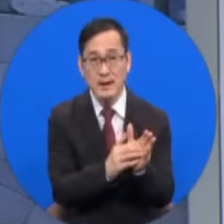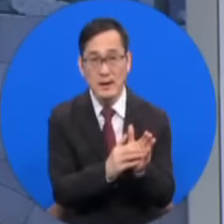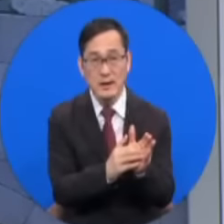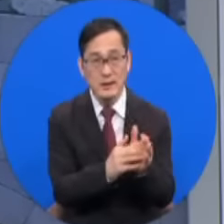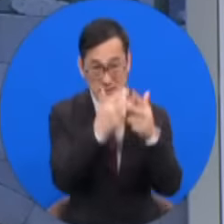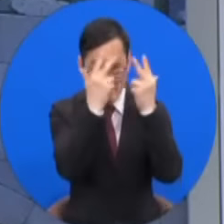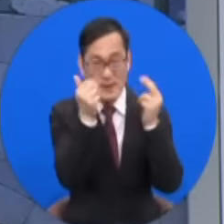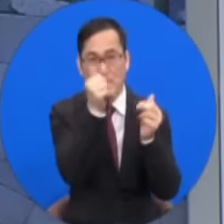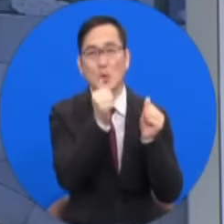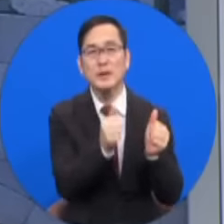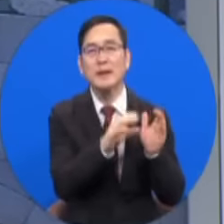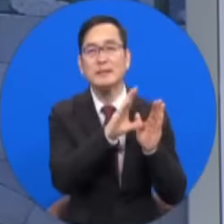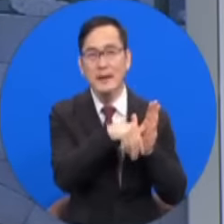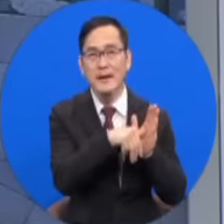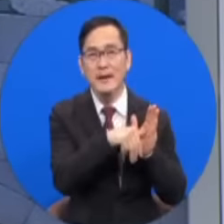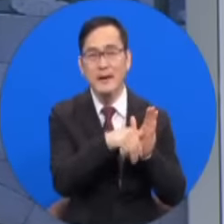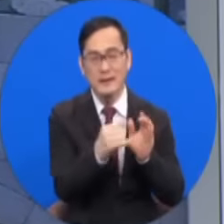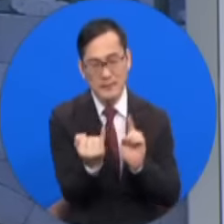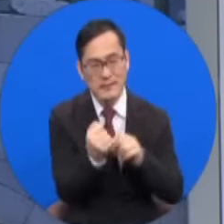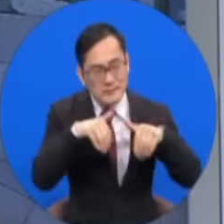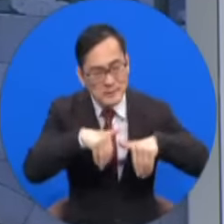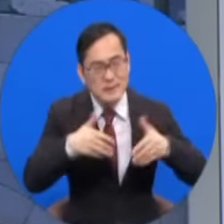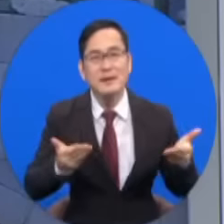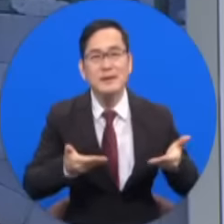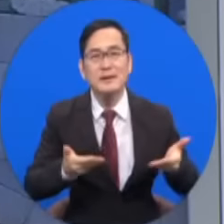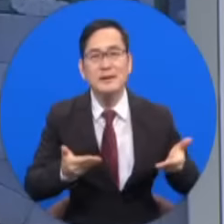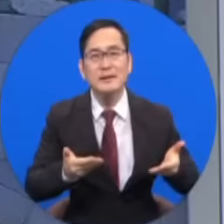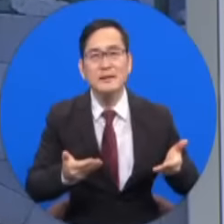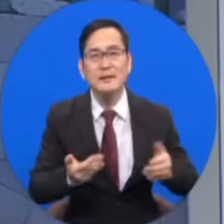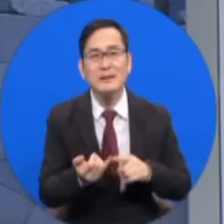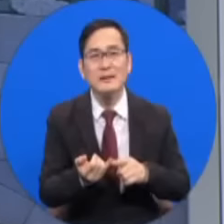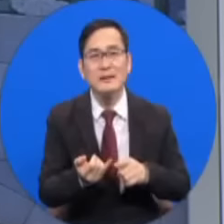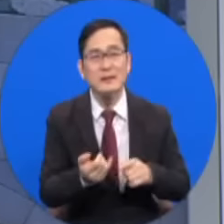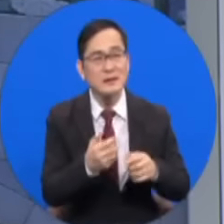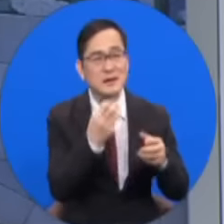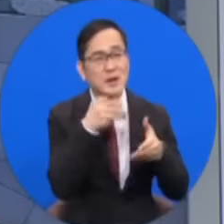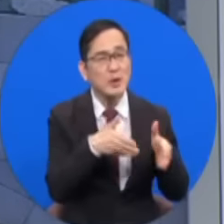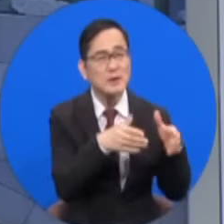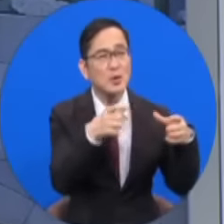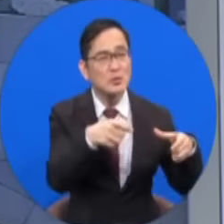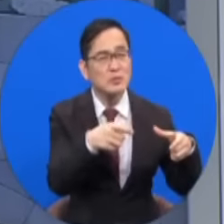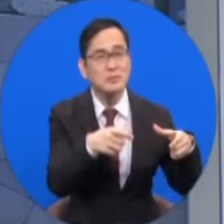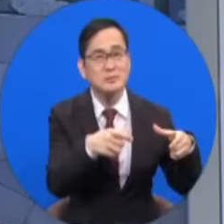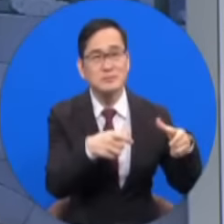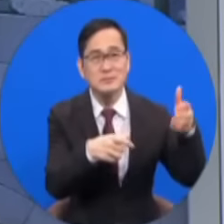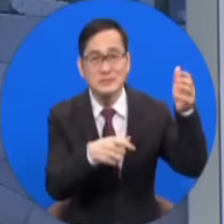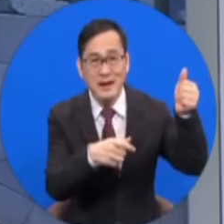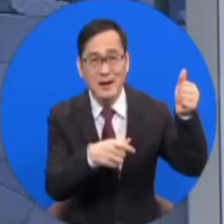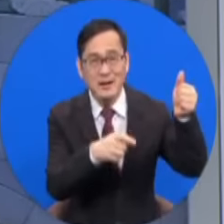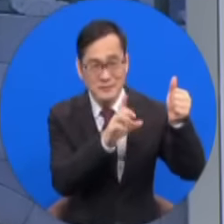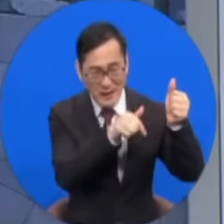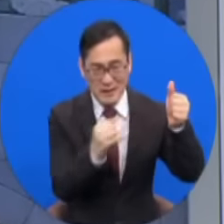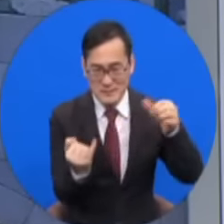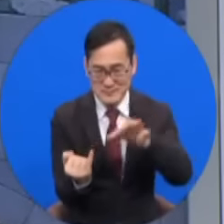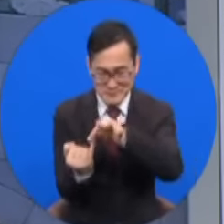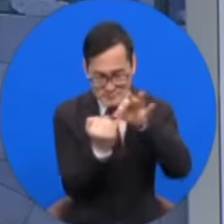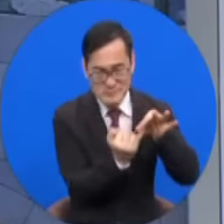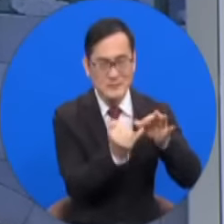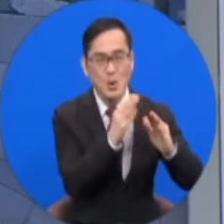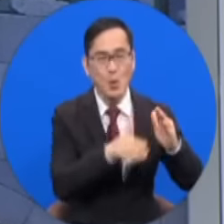시절부터 이재명 변호사 씨를 근무했던 여직원으로부터 출발해서 경기도 국무원 공무원까지 오면서 유까 지금